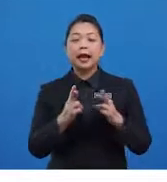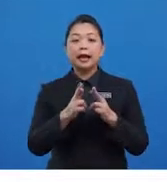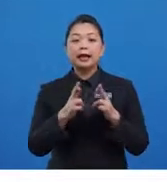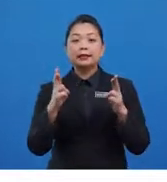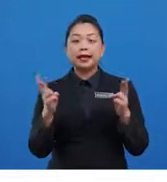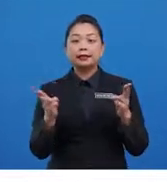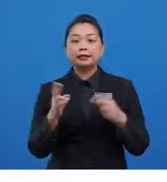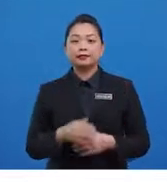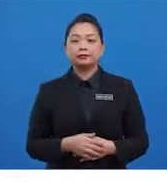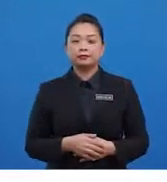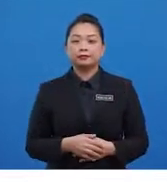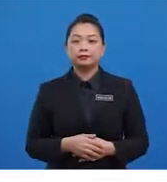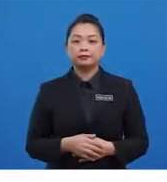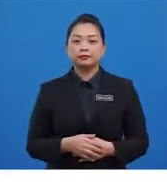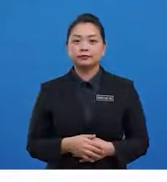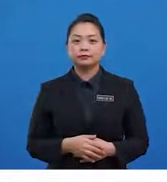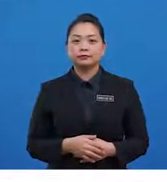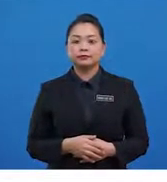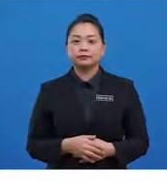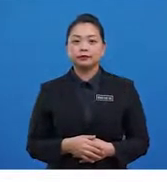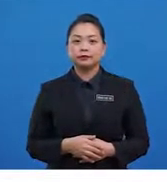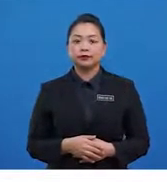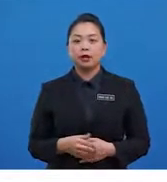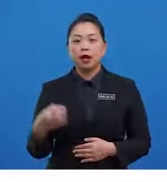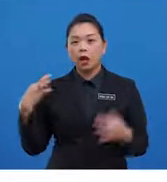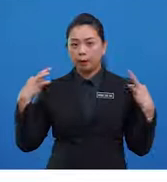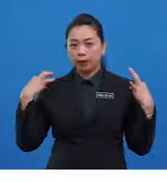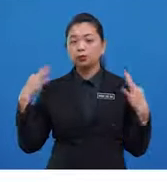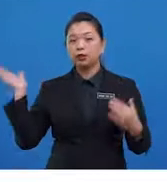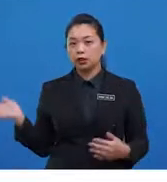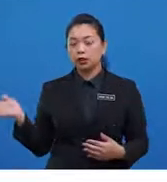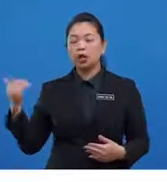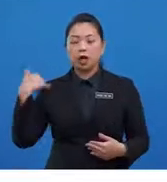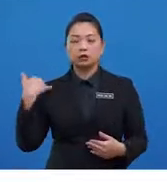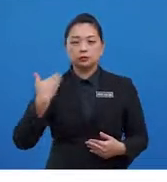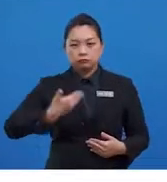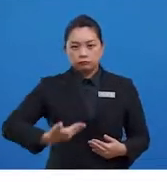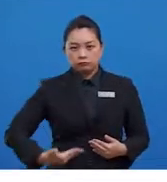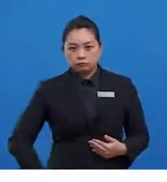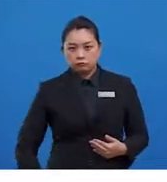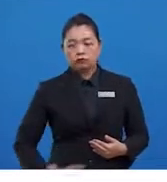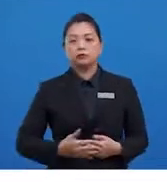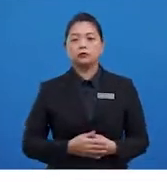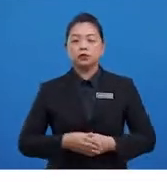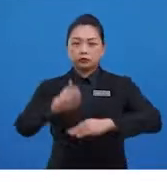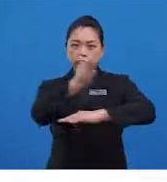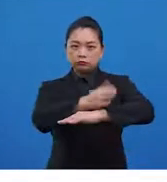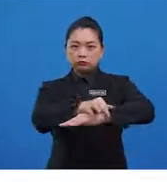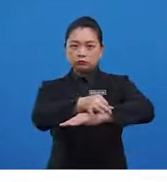kebangsaan Malaysia. Baju ini labuh hingga ke paras peha dan berlengan